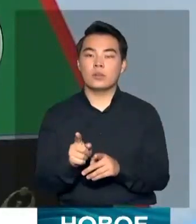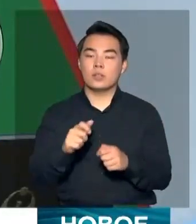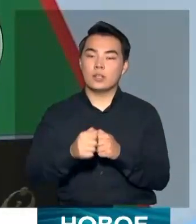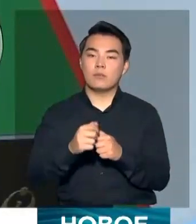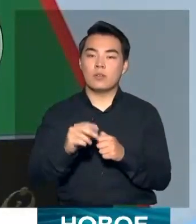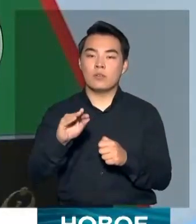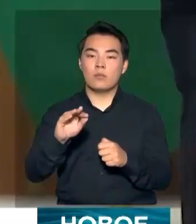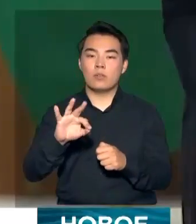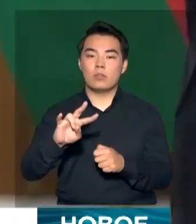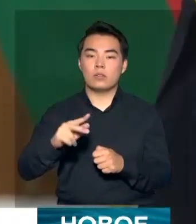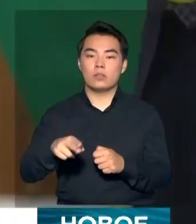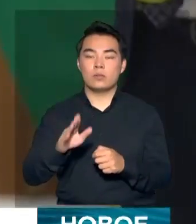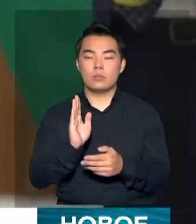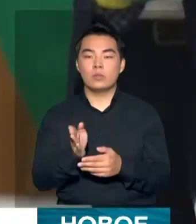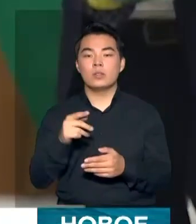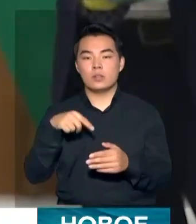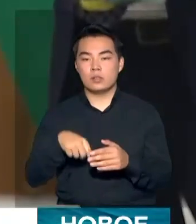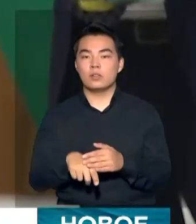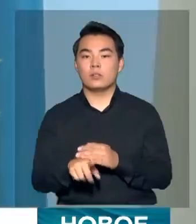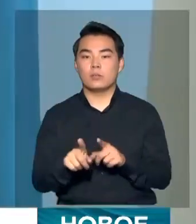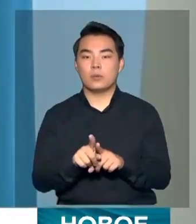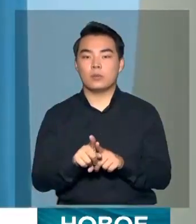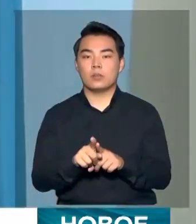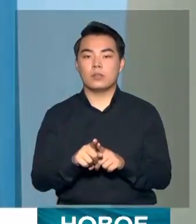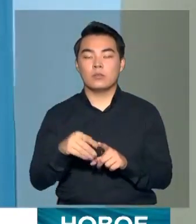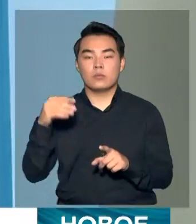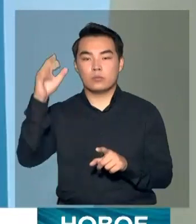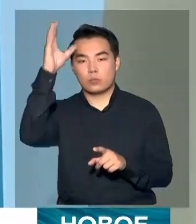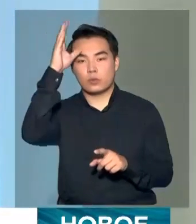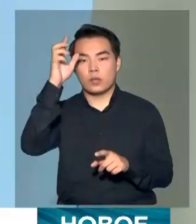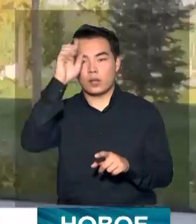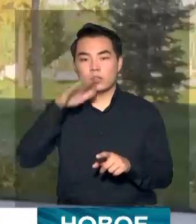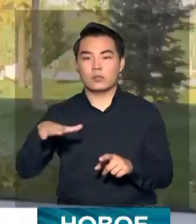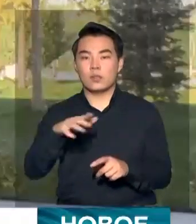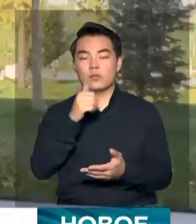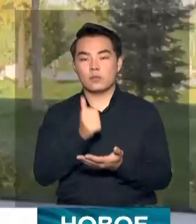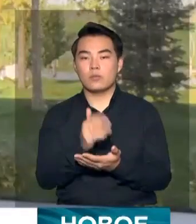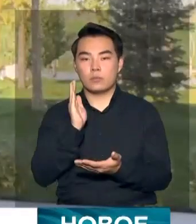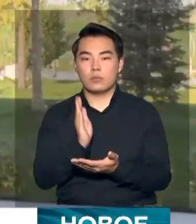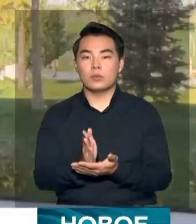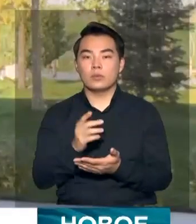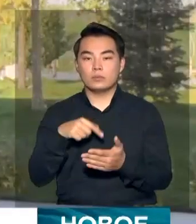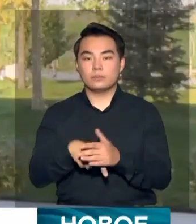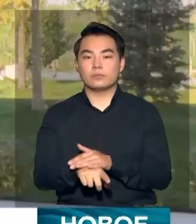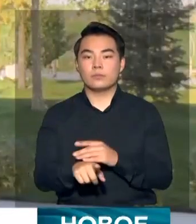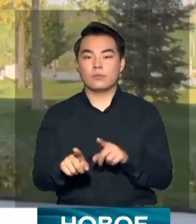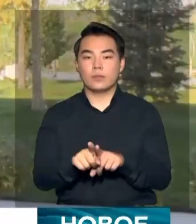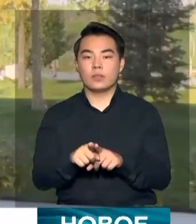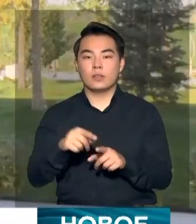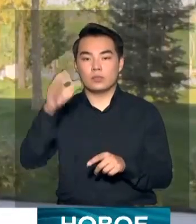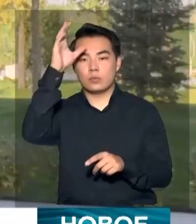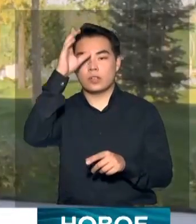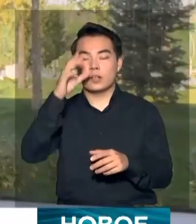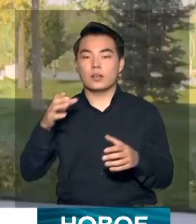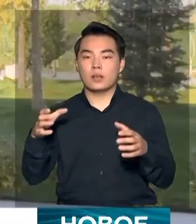инвестфонд. Возглавит его бывший генсек Организации тюркских государств. Большинство организаций, которые объединяют тюркские